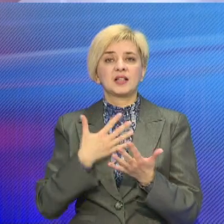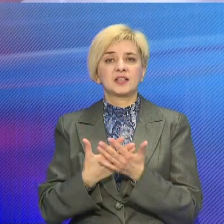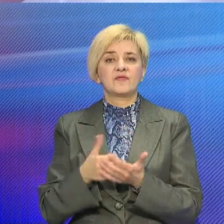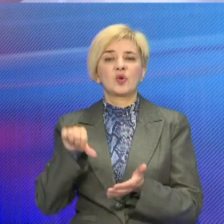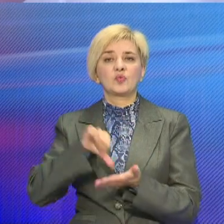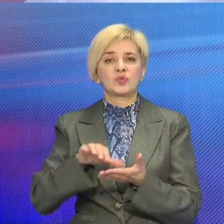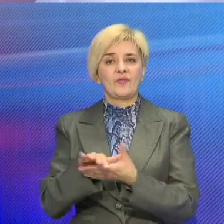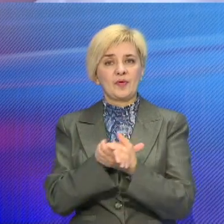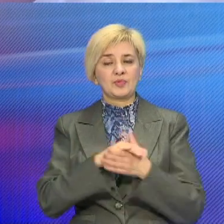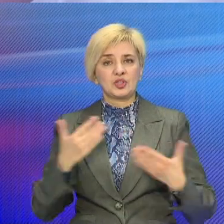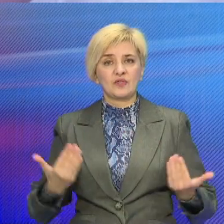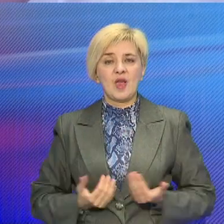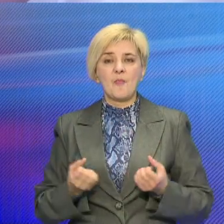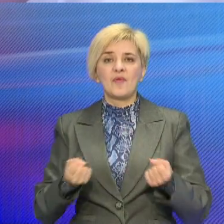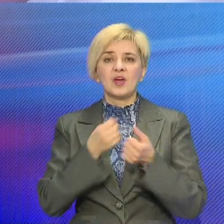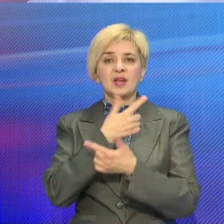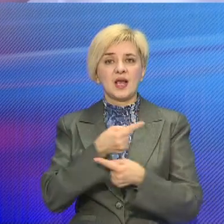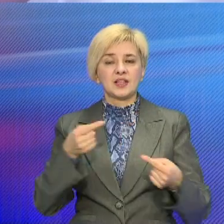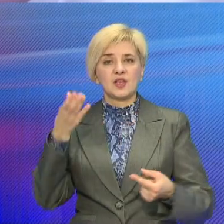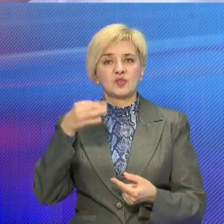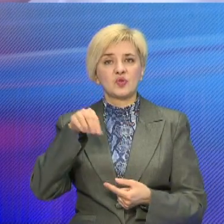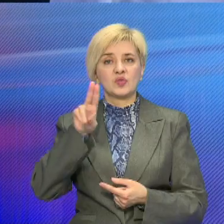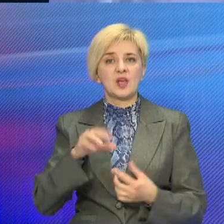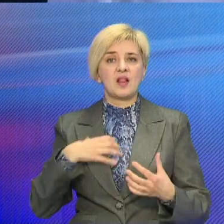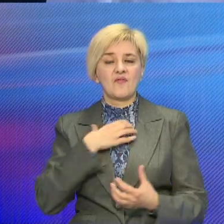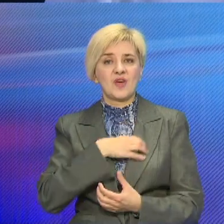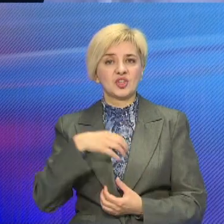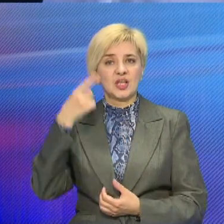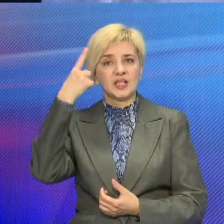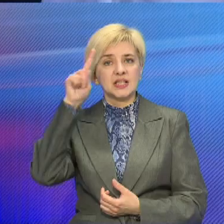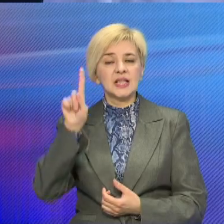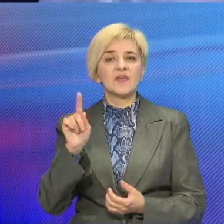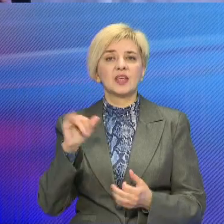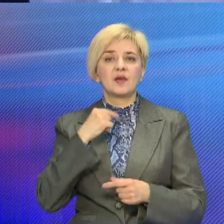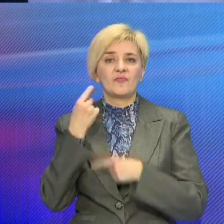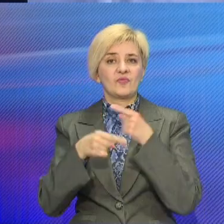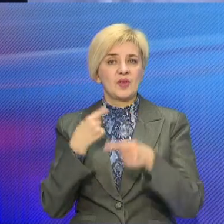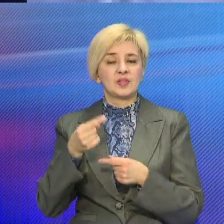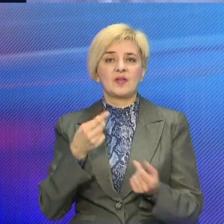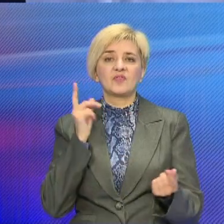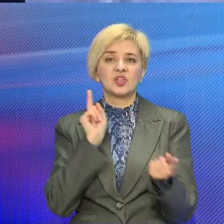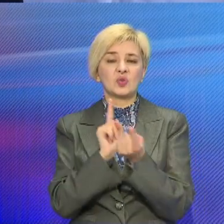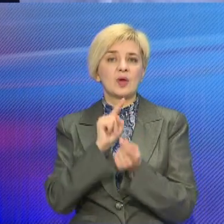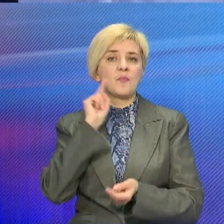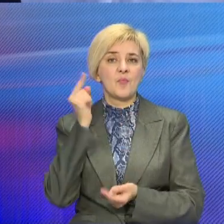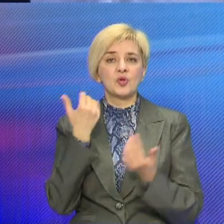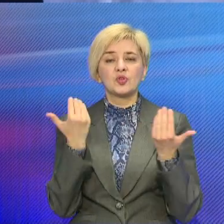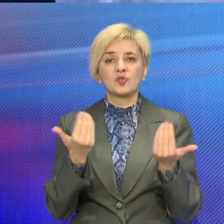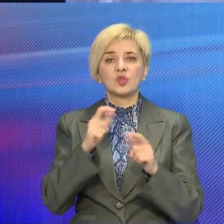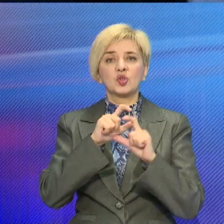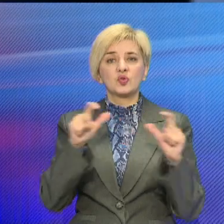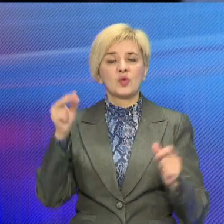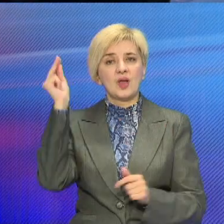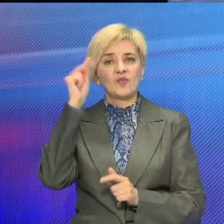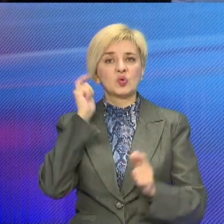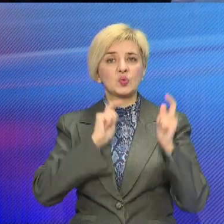життя, подтримливая шматликие социально значные инициативы и регулярно сустракается с молодью. Сегодняшним школьникам, навученцам и